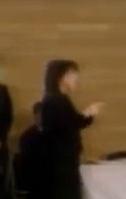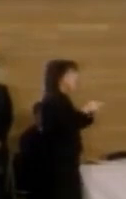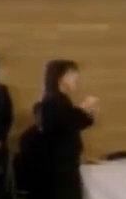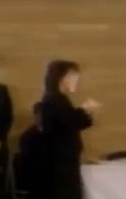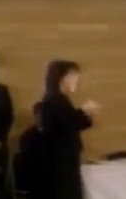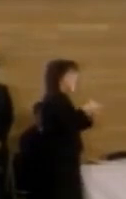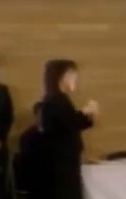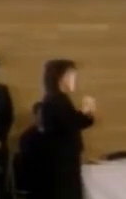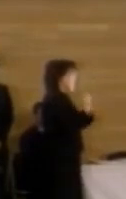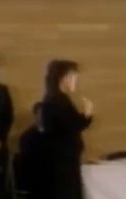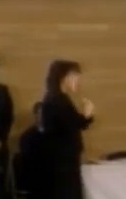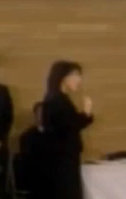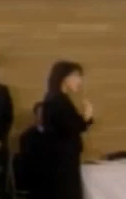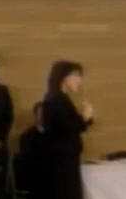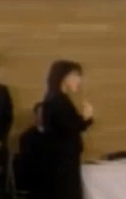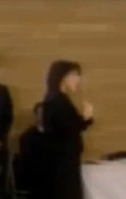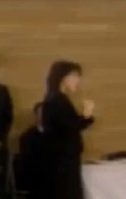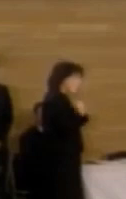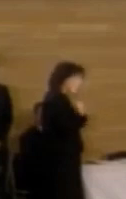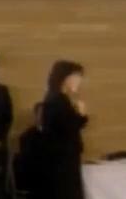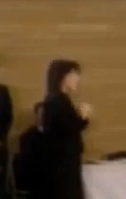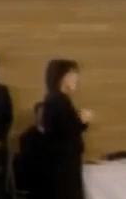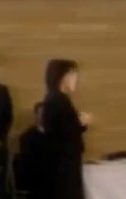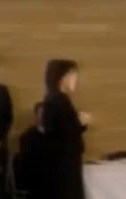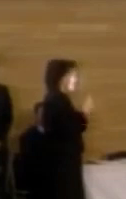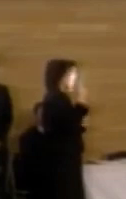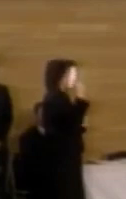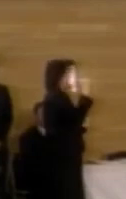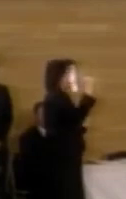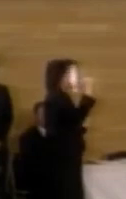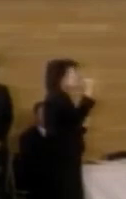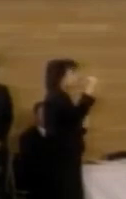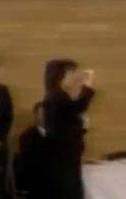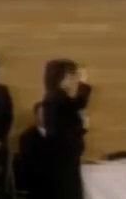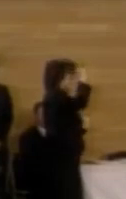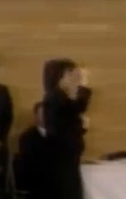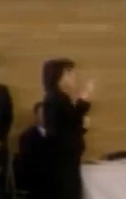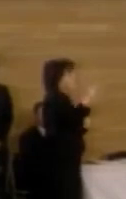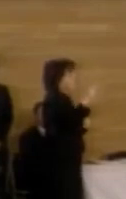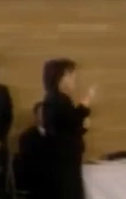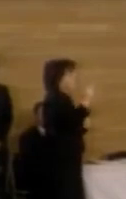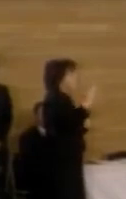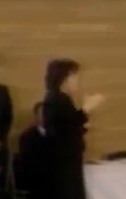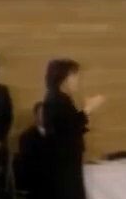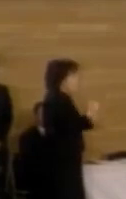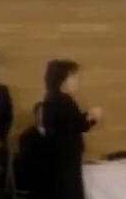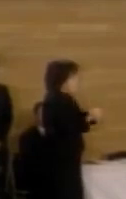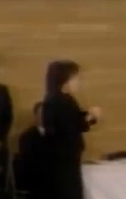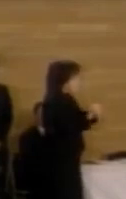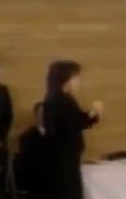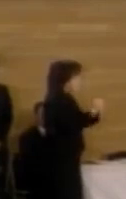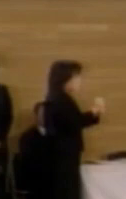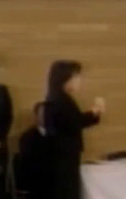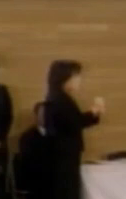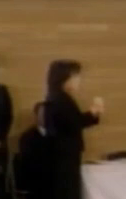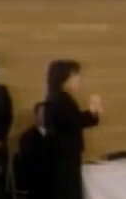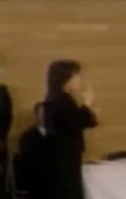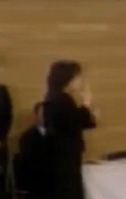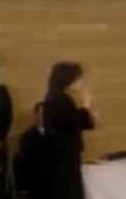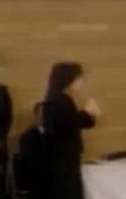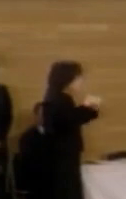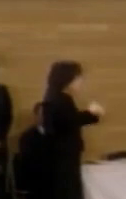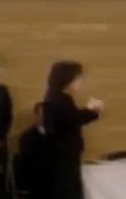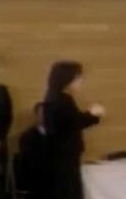った。母は療養中でしたが、解放に向かっていて、もう少しで元気になったかもしれ